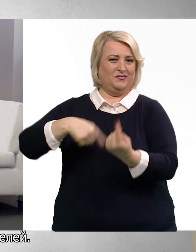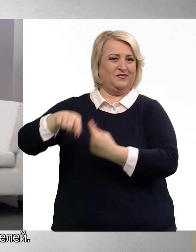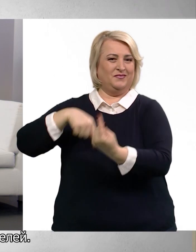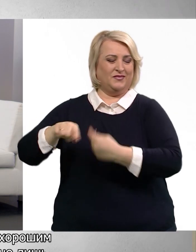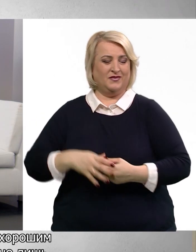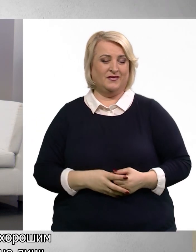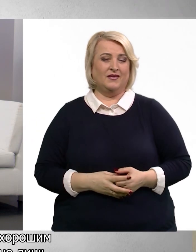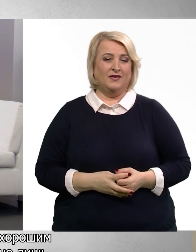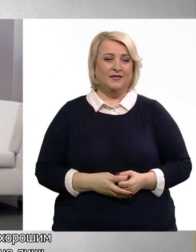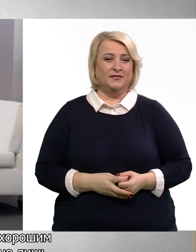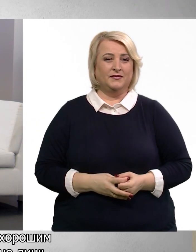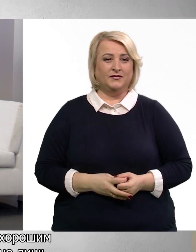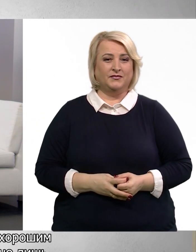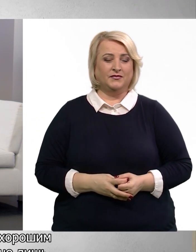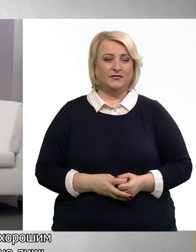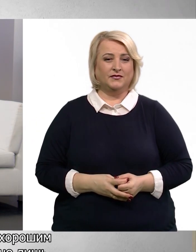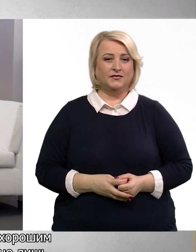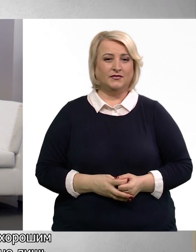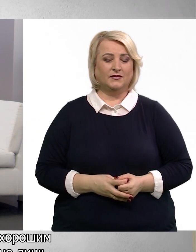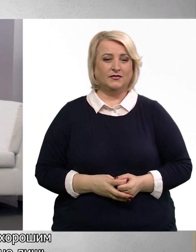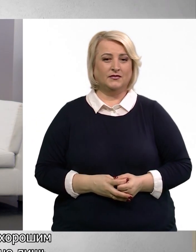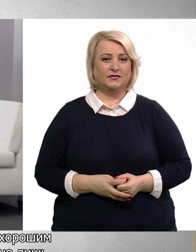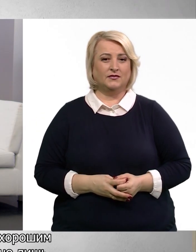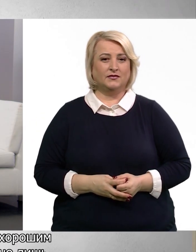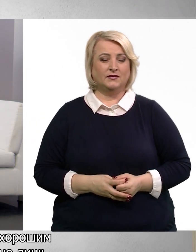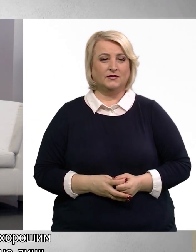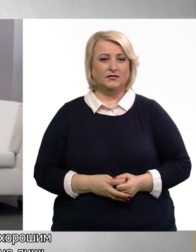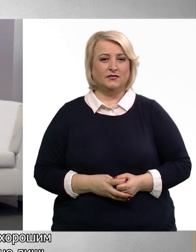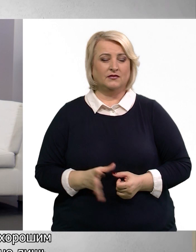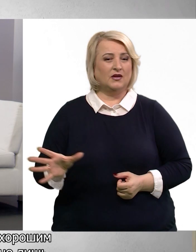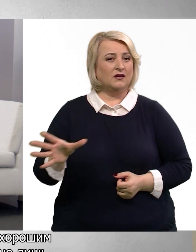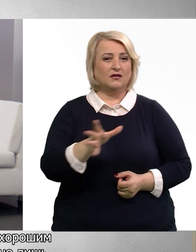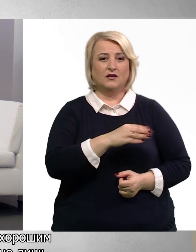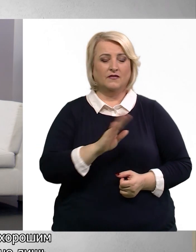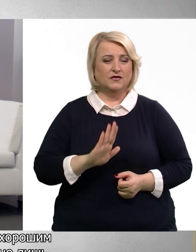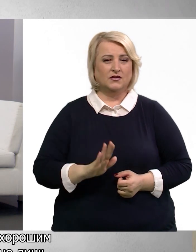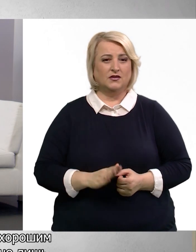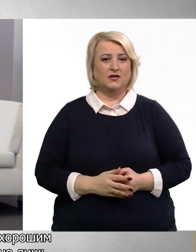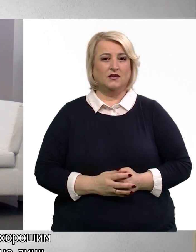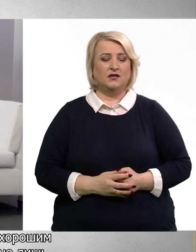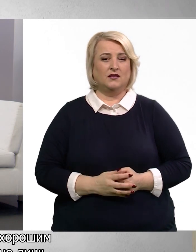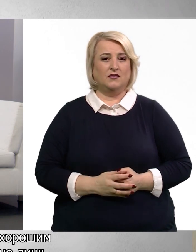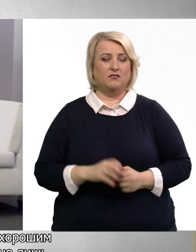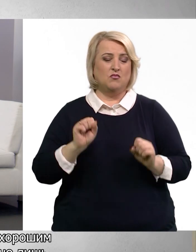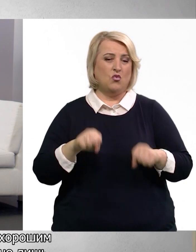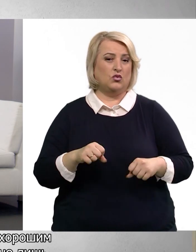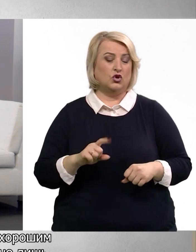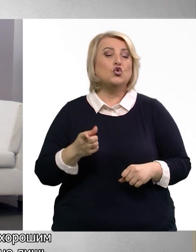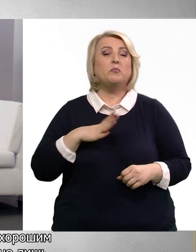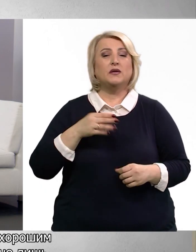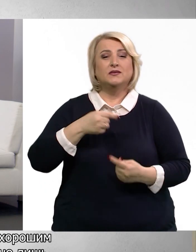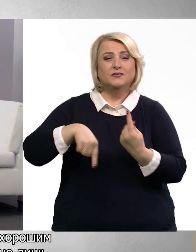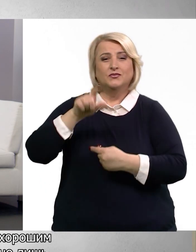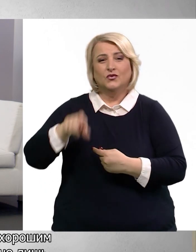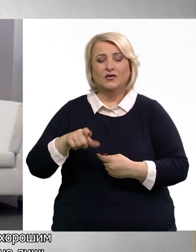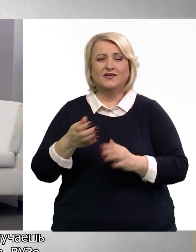în mare parte, da. Și după cum spuneam, nu toți, pentru că să fii un bun antreprenor nu o să